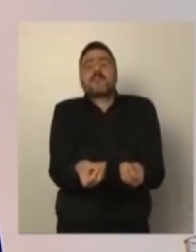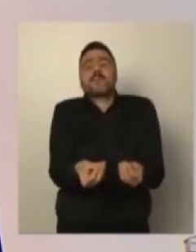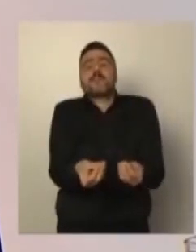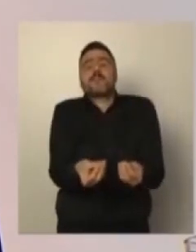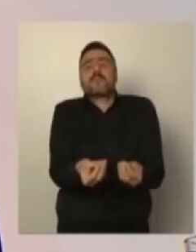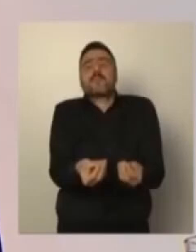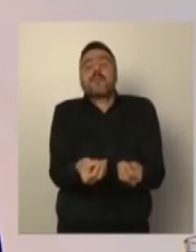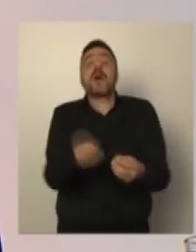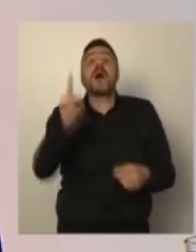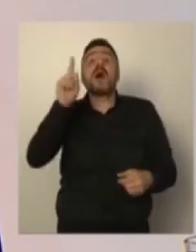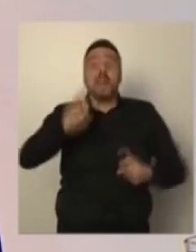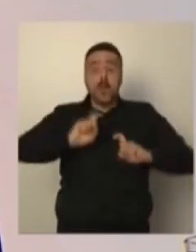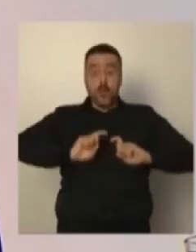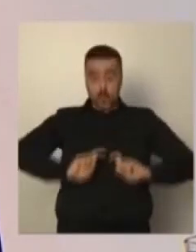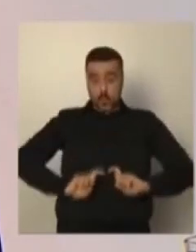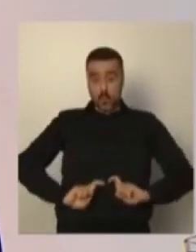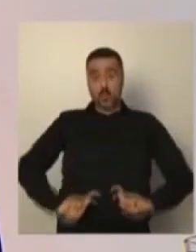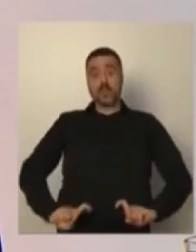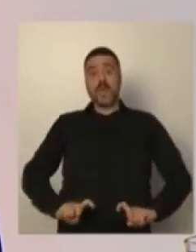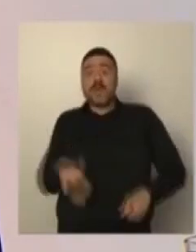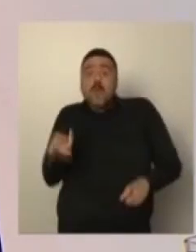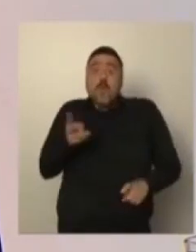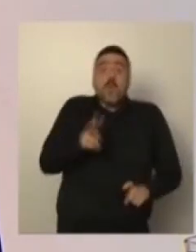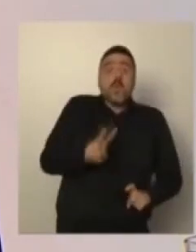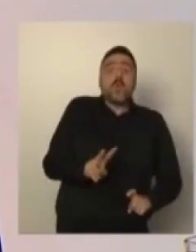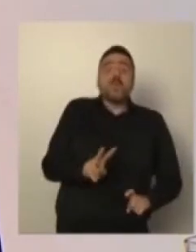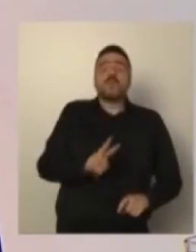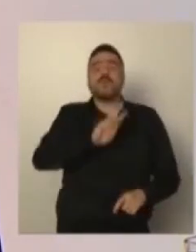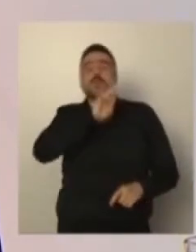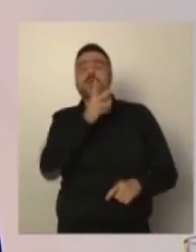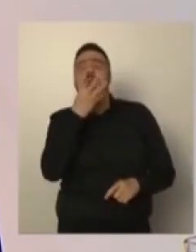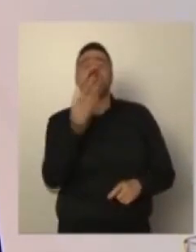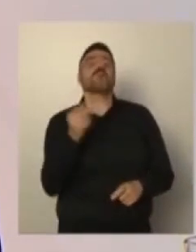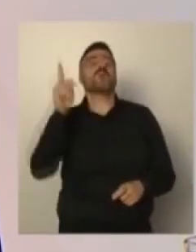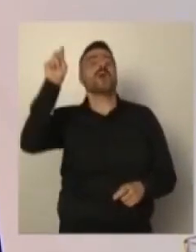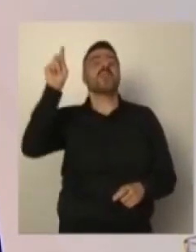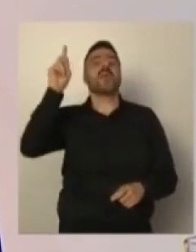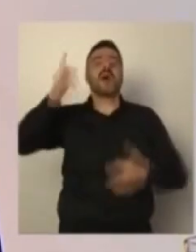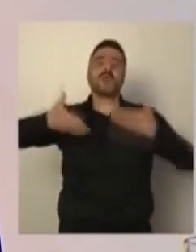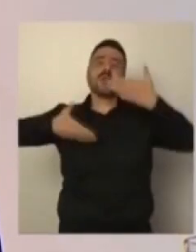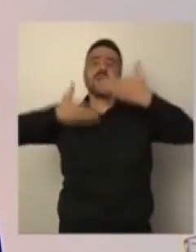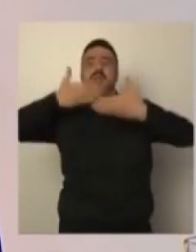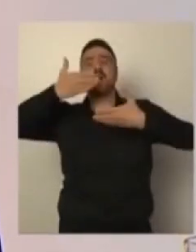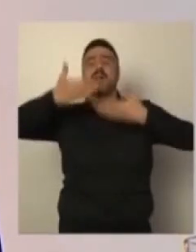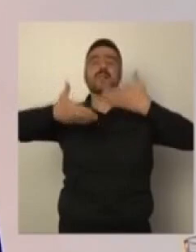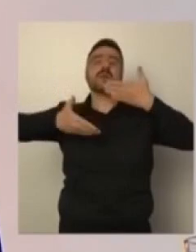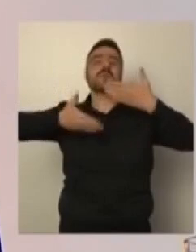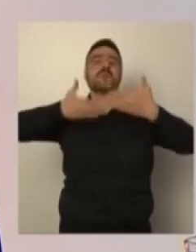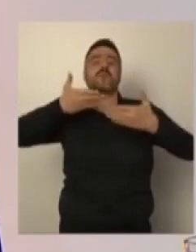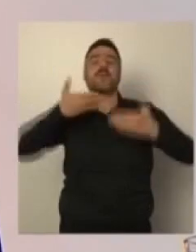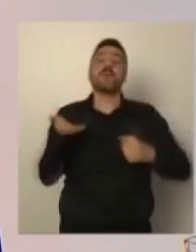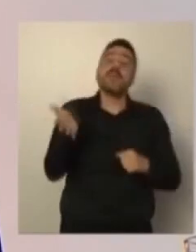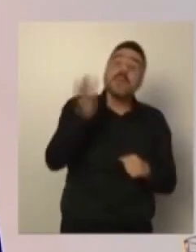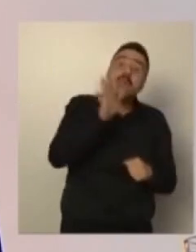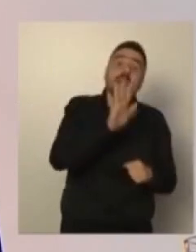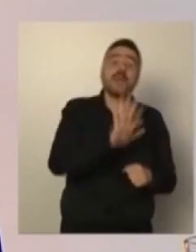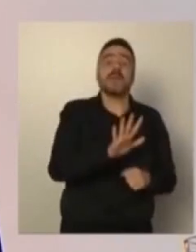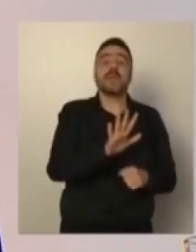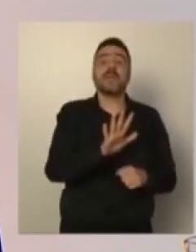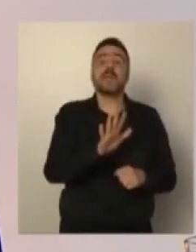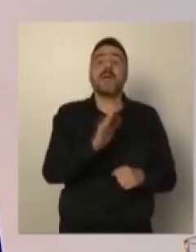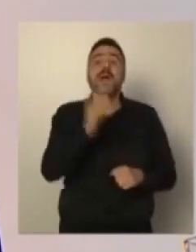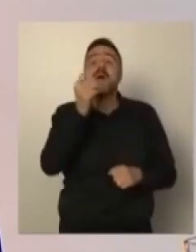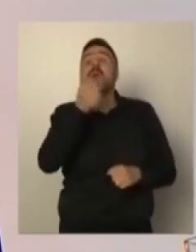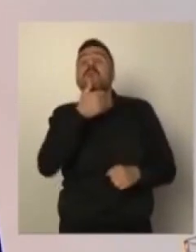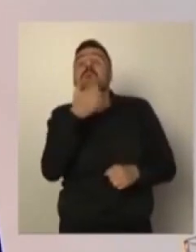çok büyük bir günah olarak bizlere anlatılmaktadır. Bir diğer ilke yetim